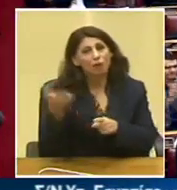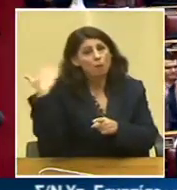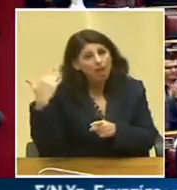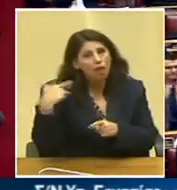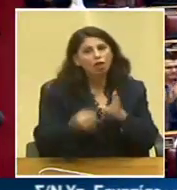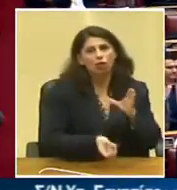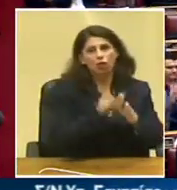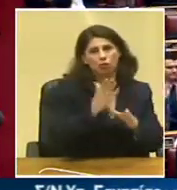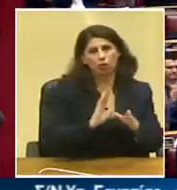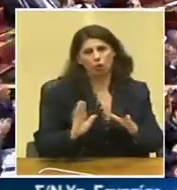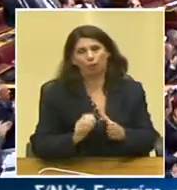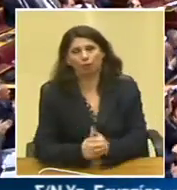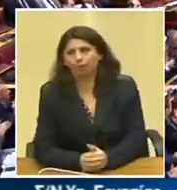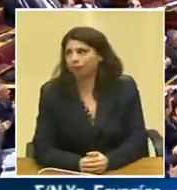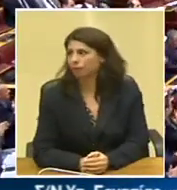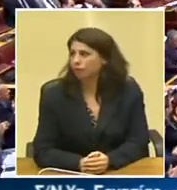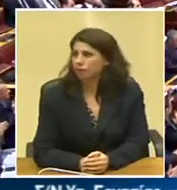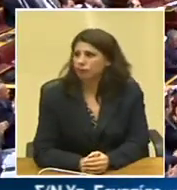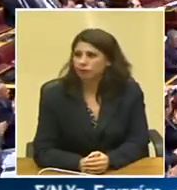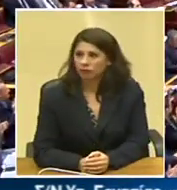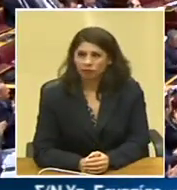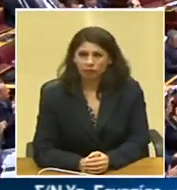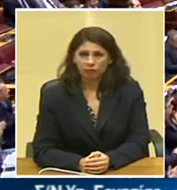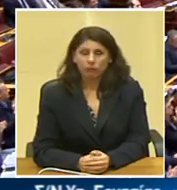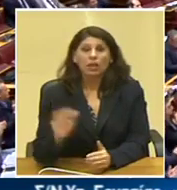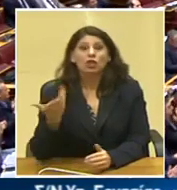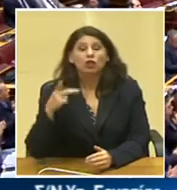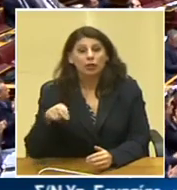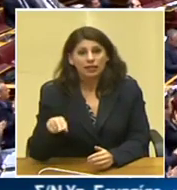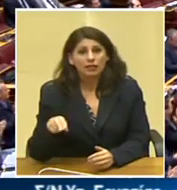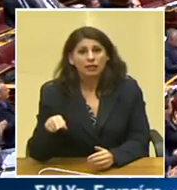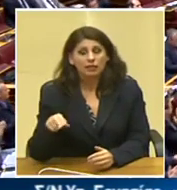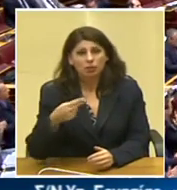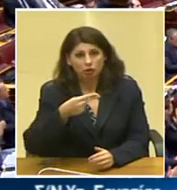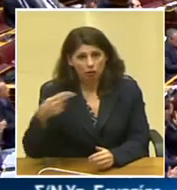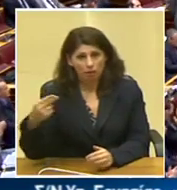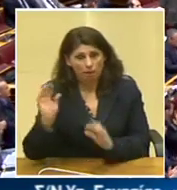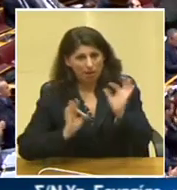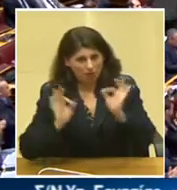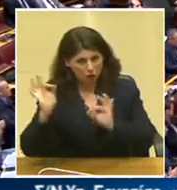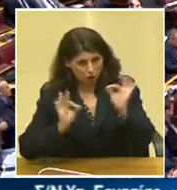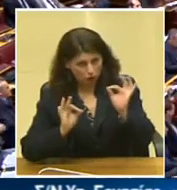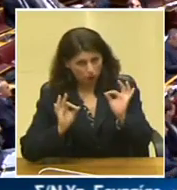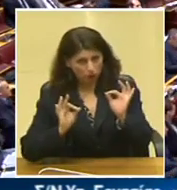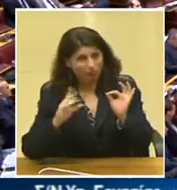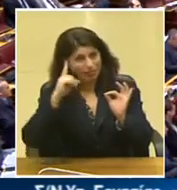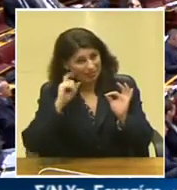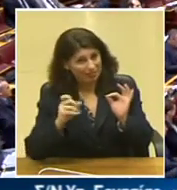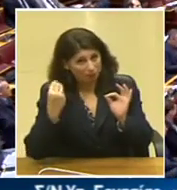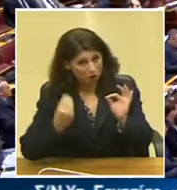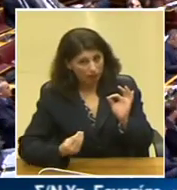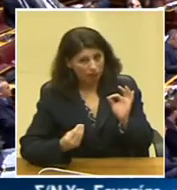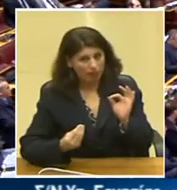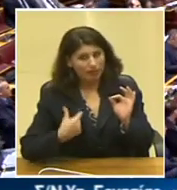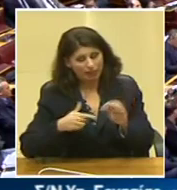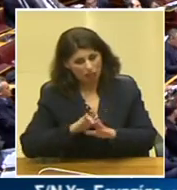ανάμεσα στο καινούριο. Σε ό,τι δε αφορά το ζήτημα του Μακεδονικού, ξέρετε πολύ καλά, και κλείνω